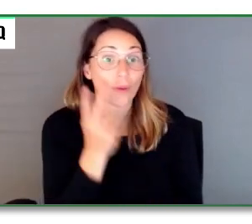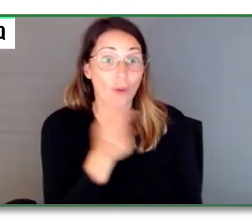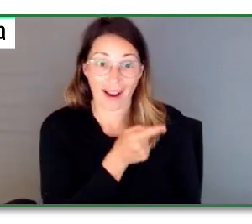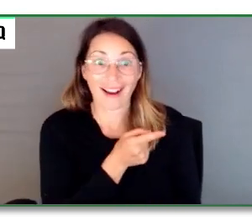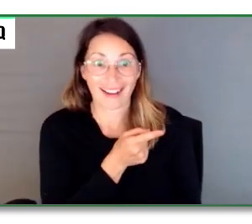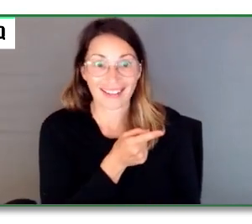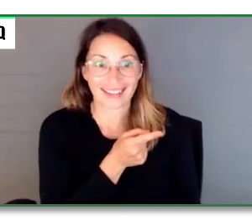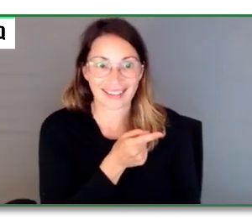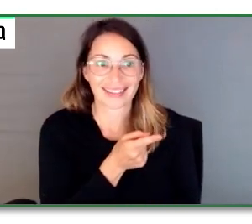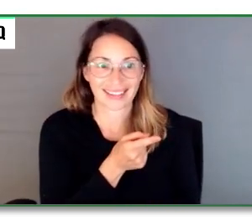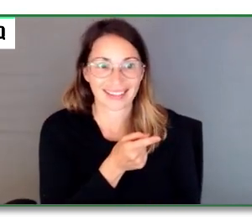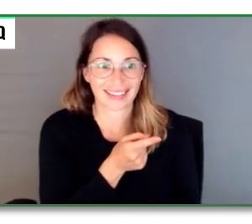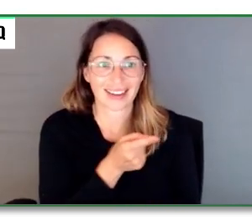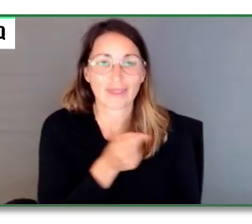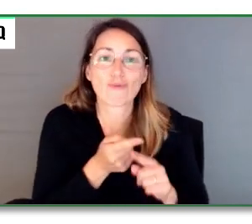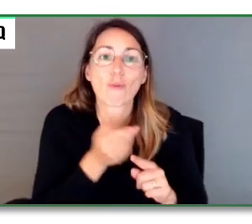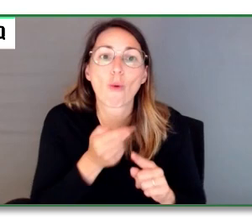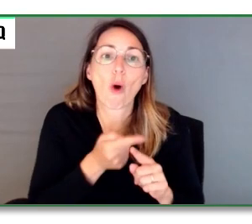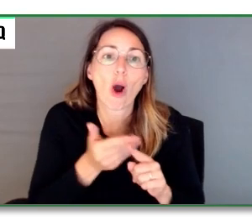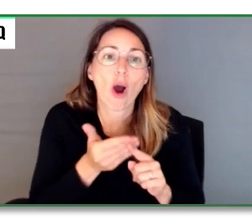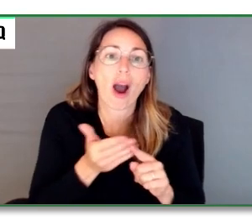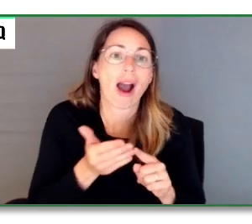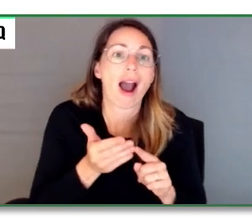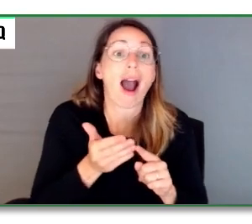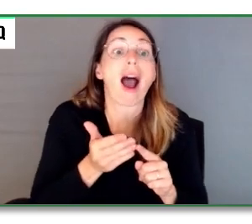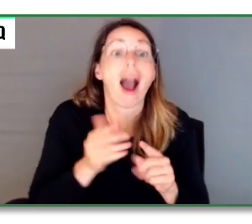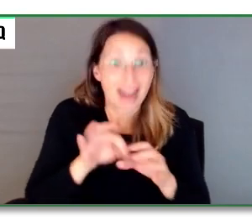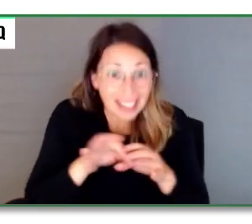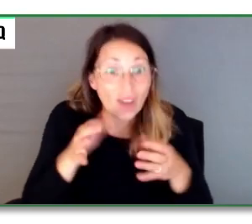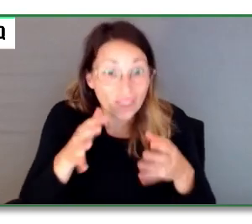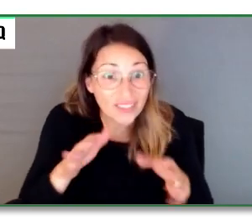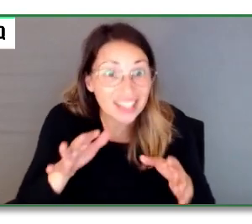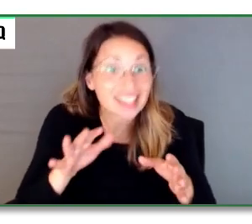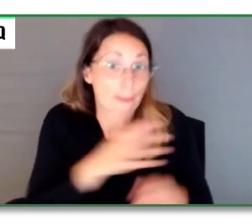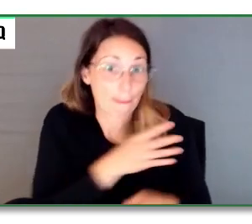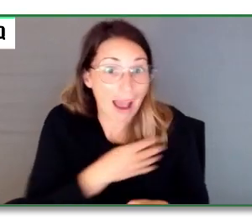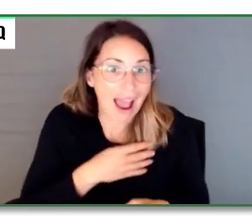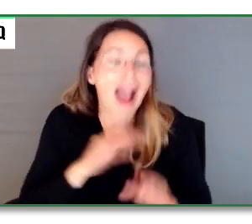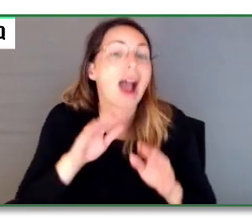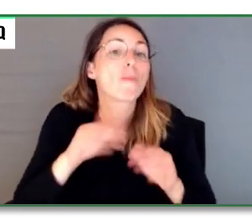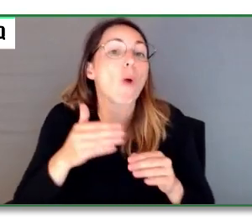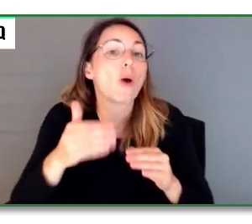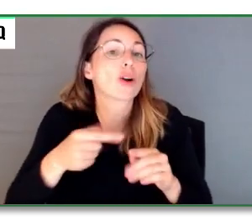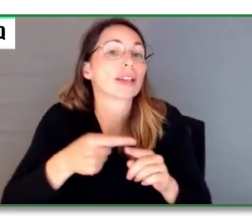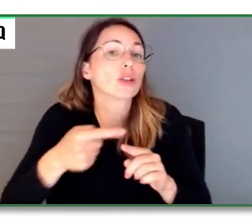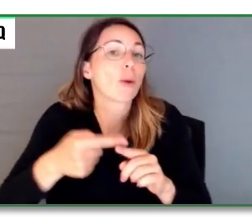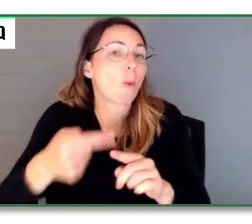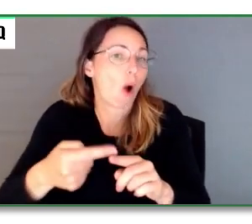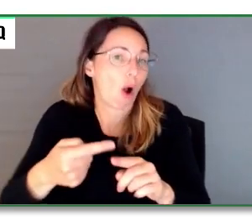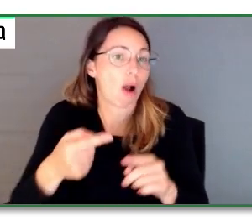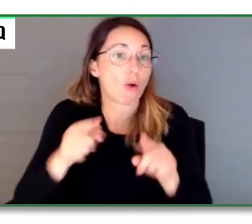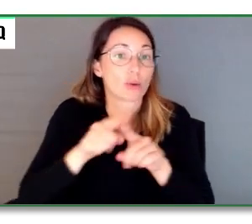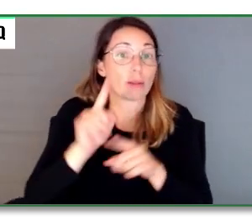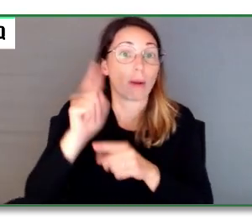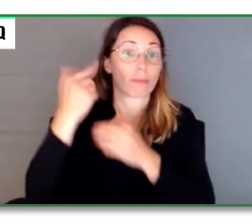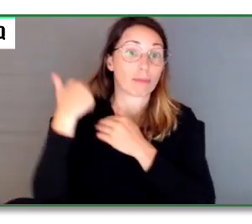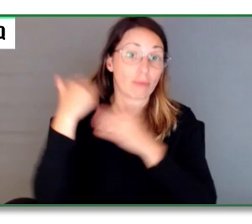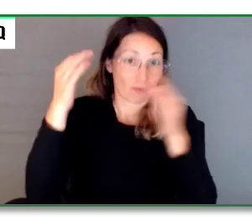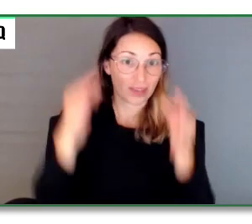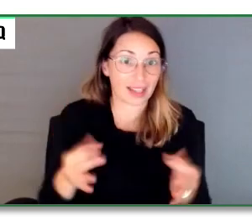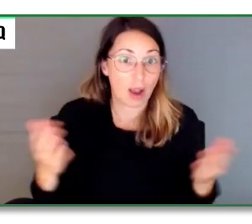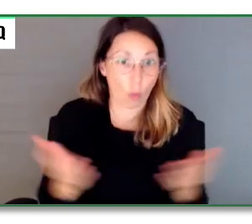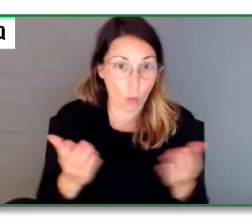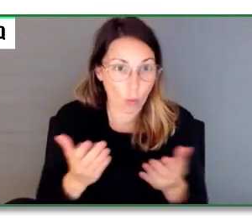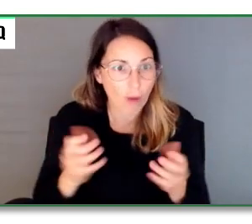c'est quelques mois après son élection à titre de maire et sa première tâche officielle a été de voyager en